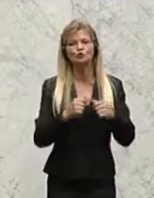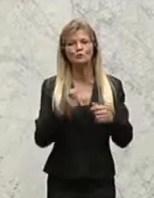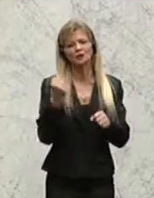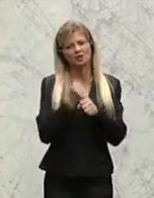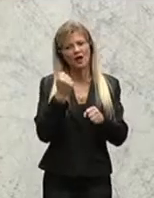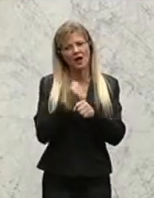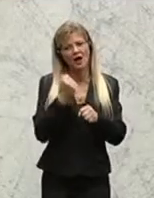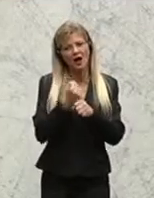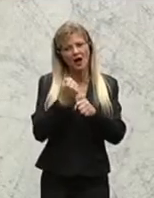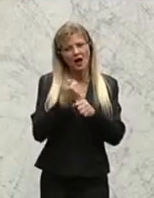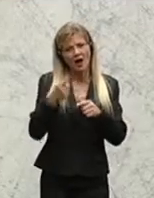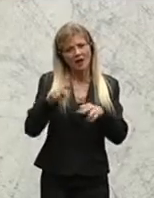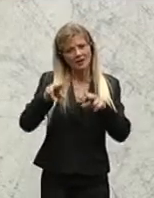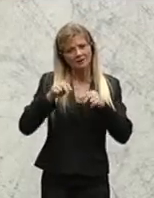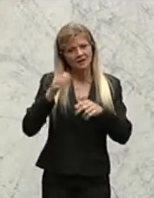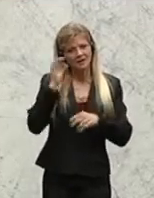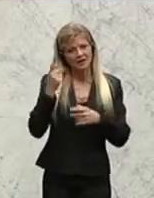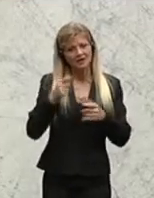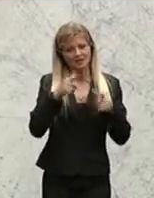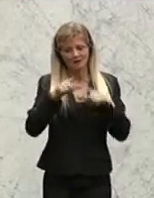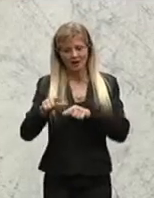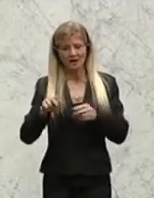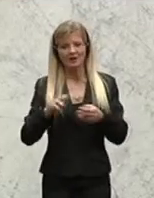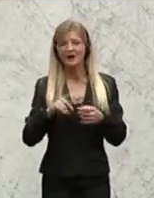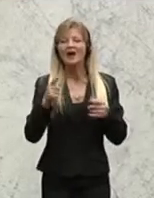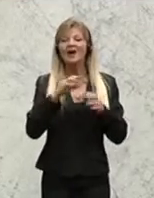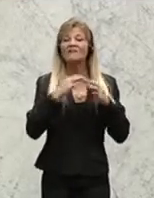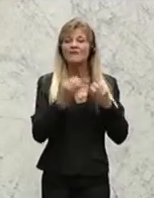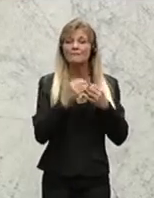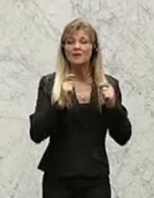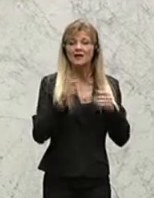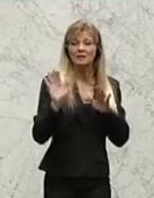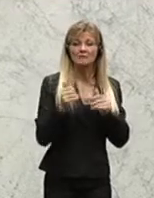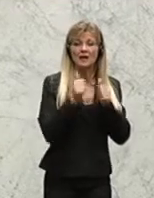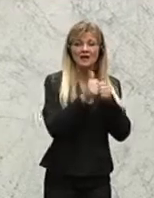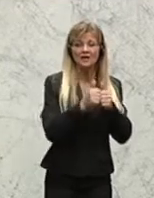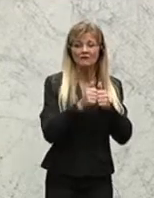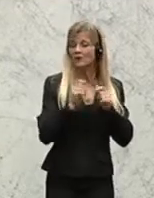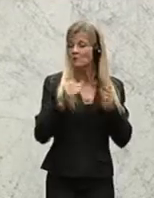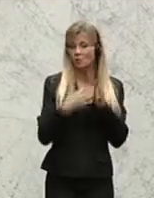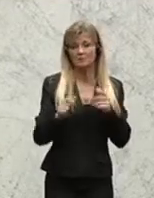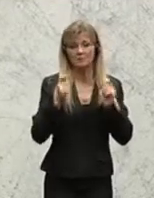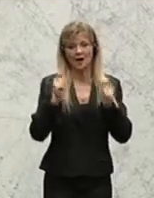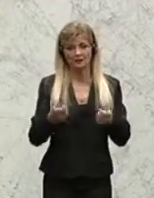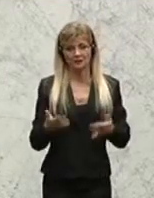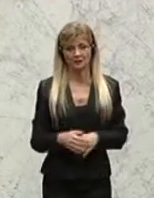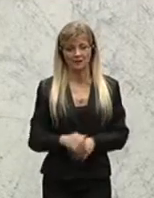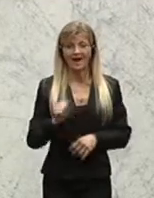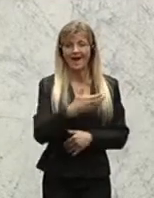Arbeitnehmerinnenveranlagung, die antragslose Familienbeihilfe, das Maß- und Eichgesetz,